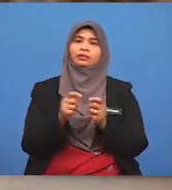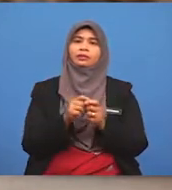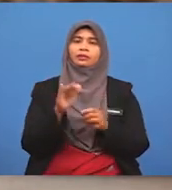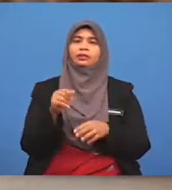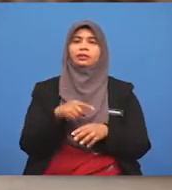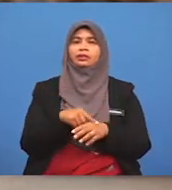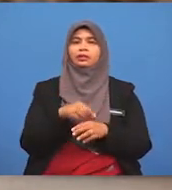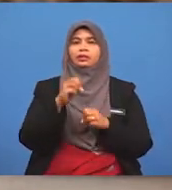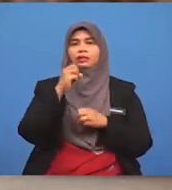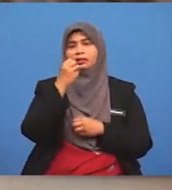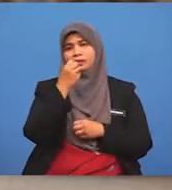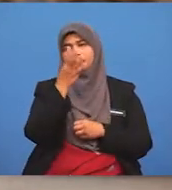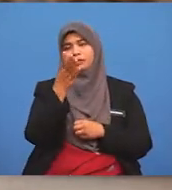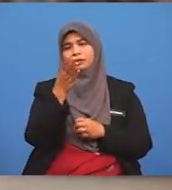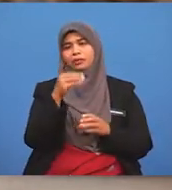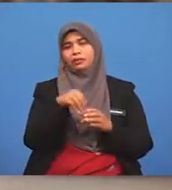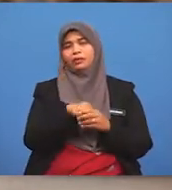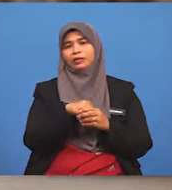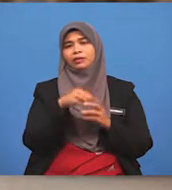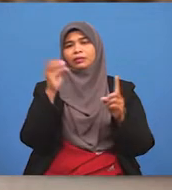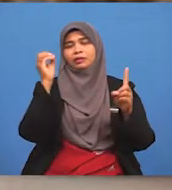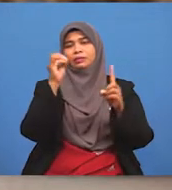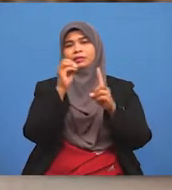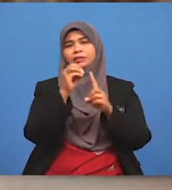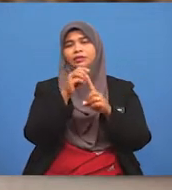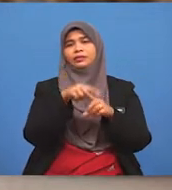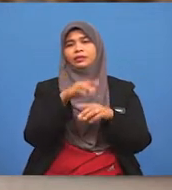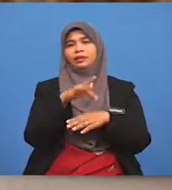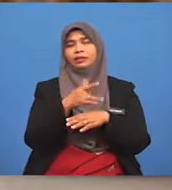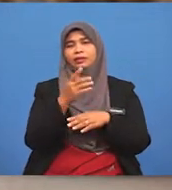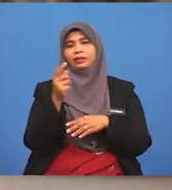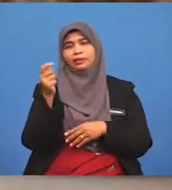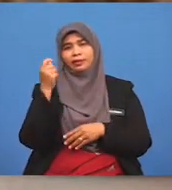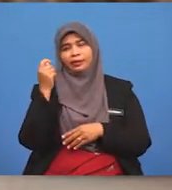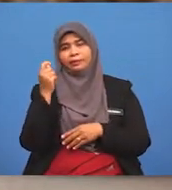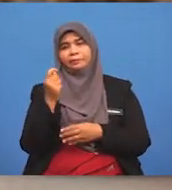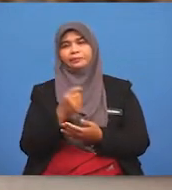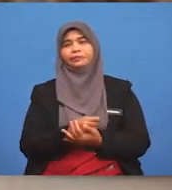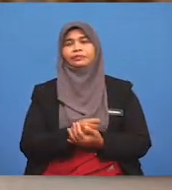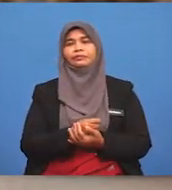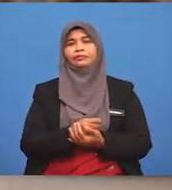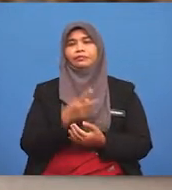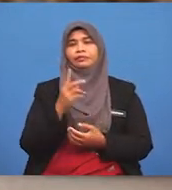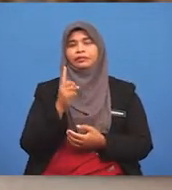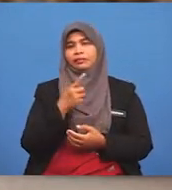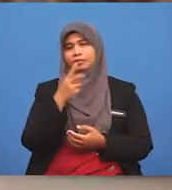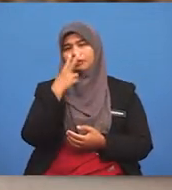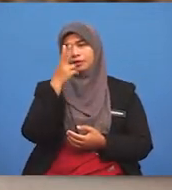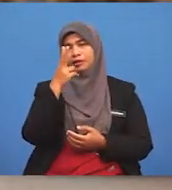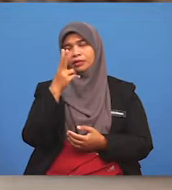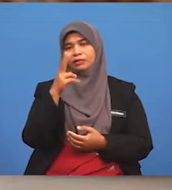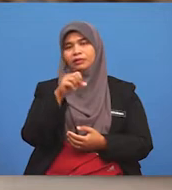telah dinyatakan di dalam objektif pembelajaran di awal tadi, mari kita uji minda kita dengan beberapa